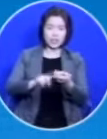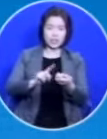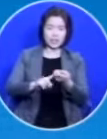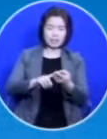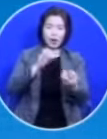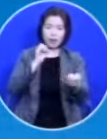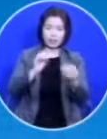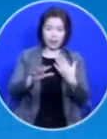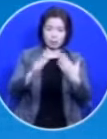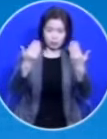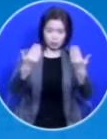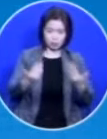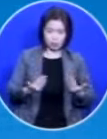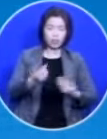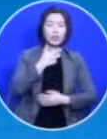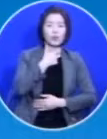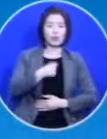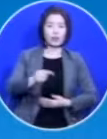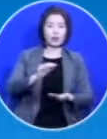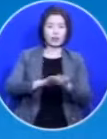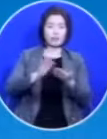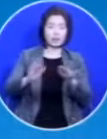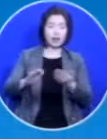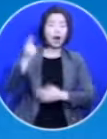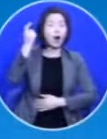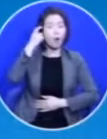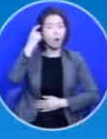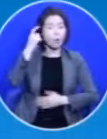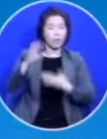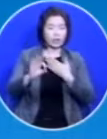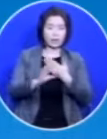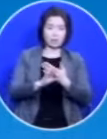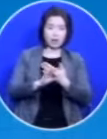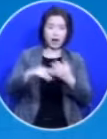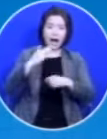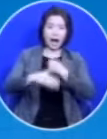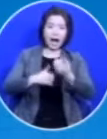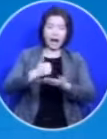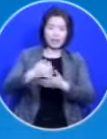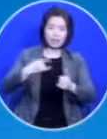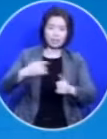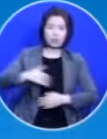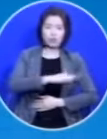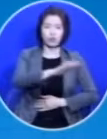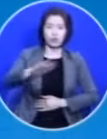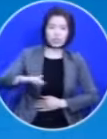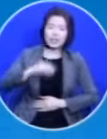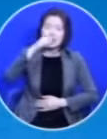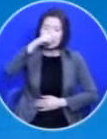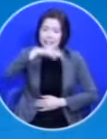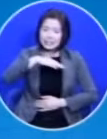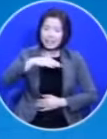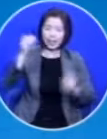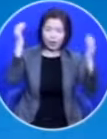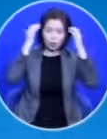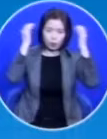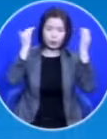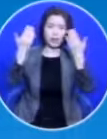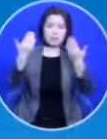답을 주시기를 원합니다 왜면 하나님께서 우리에게 그저 고난을 당하라고 하지